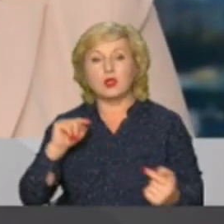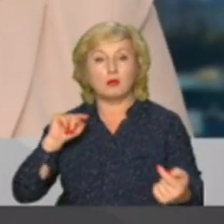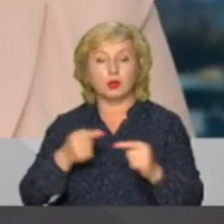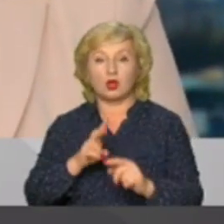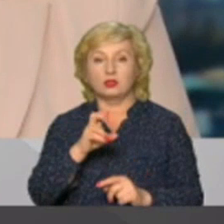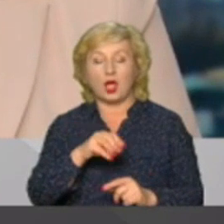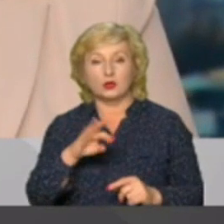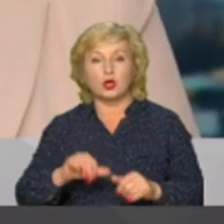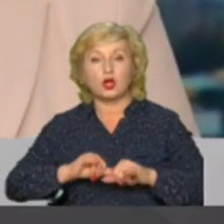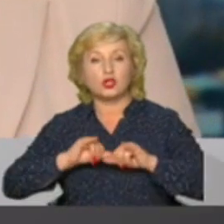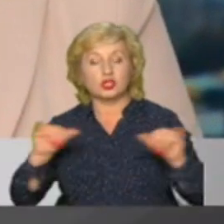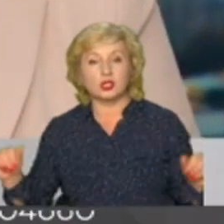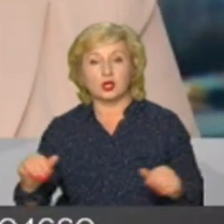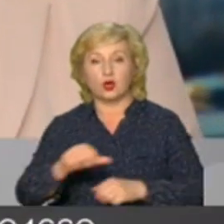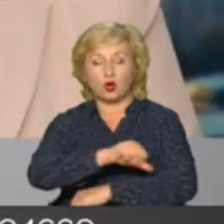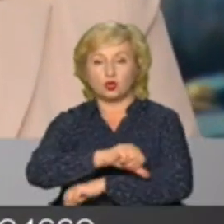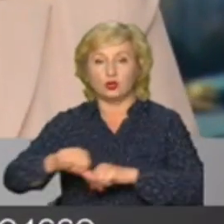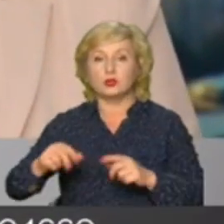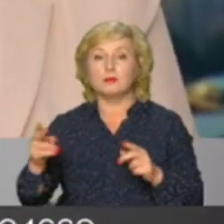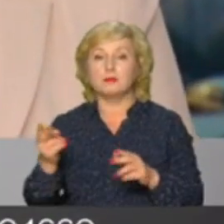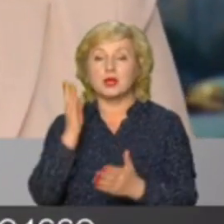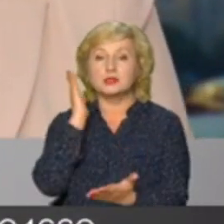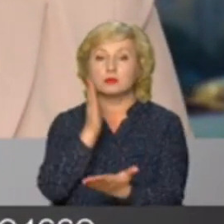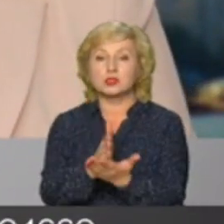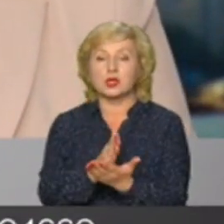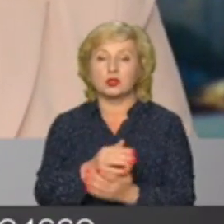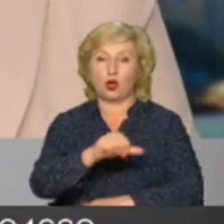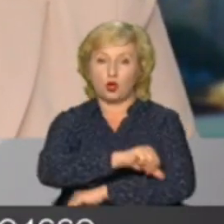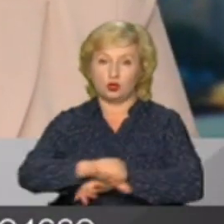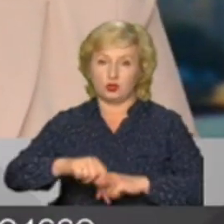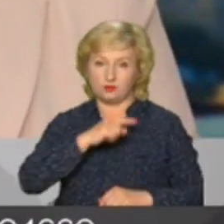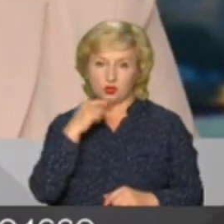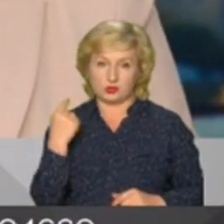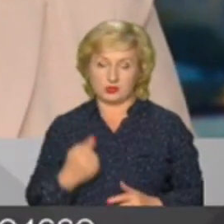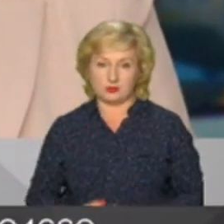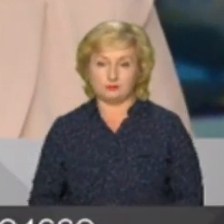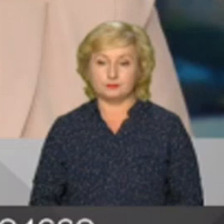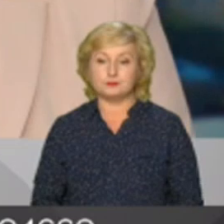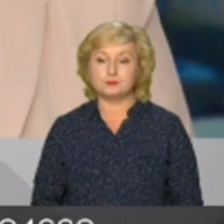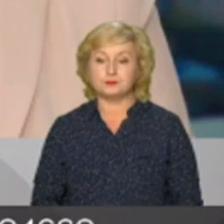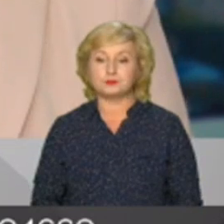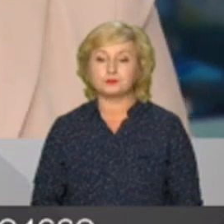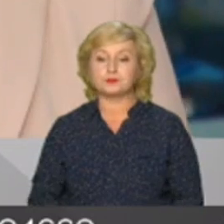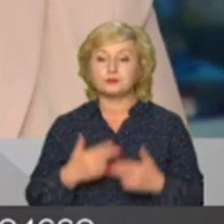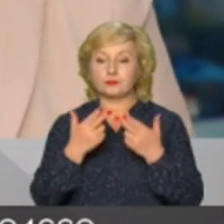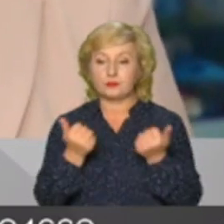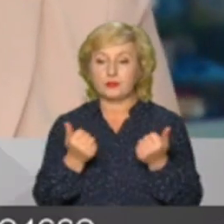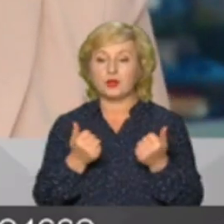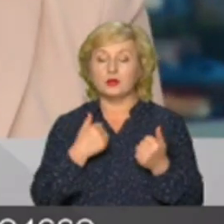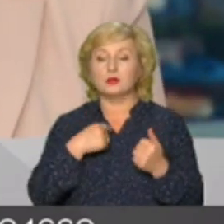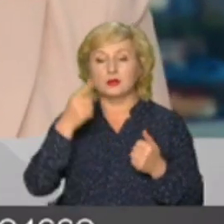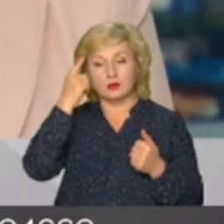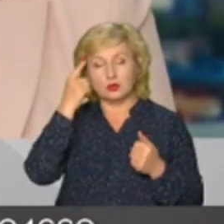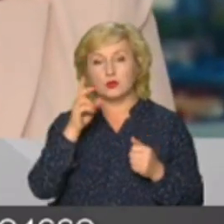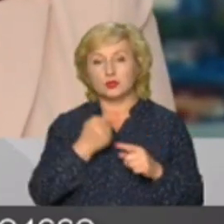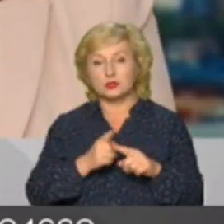розшириться і кордони НАТО підійдуть безпосередньо до кордонів Росії. Так, я думаю, що так і це